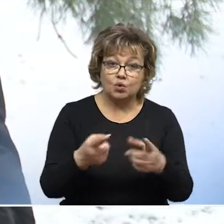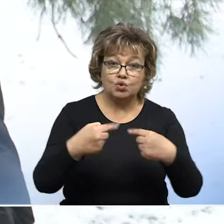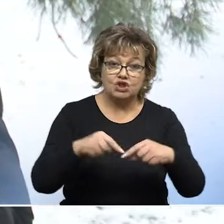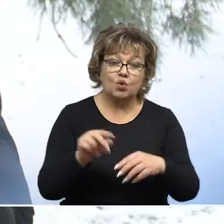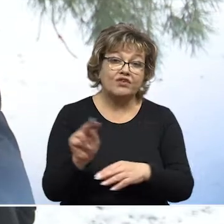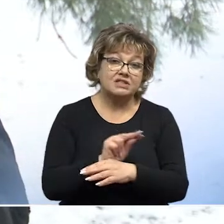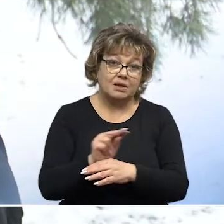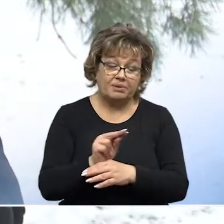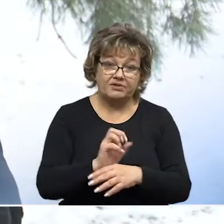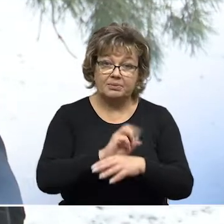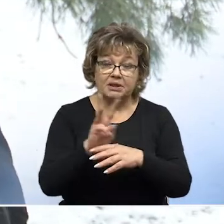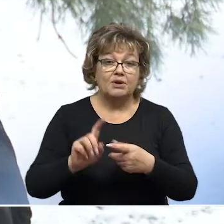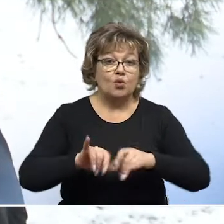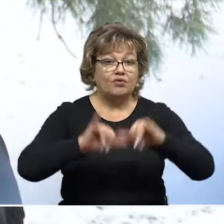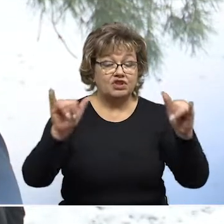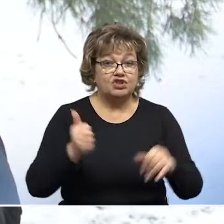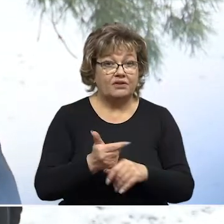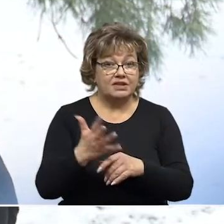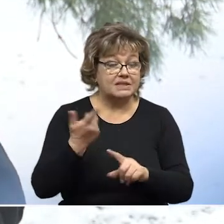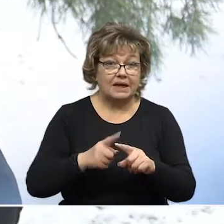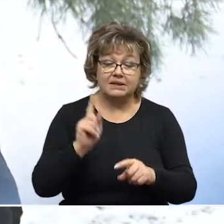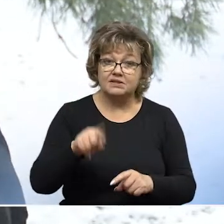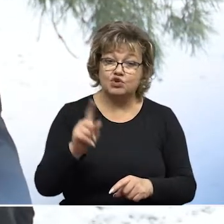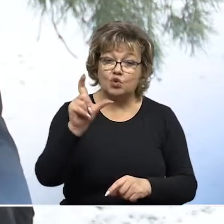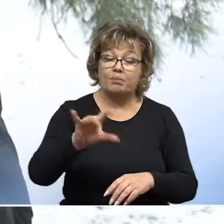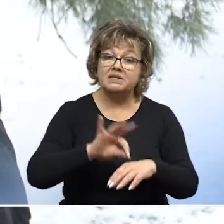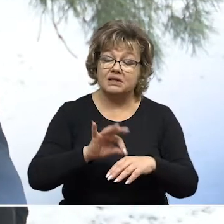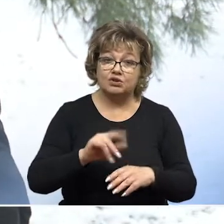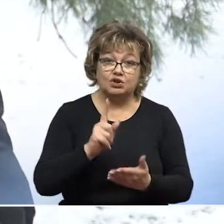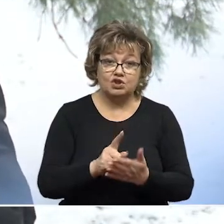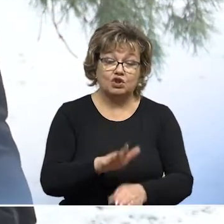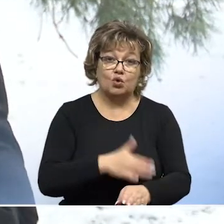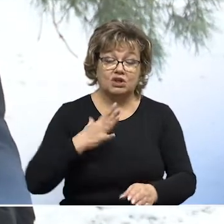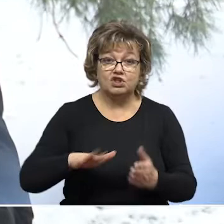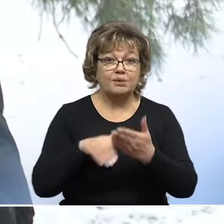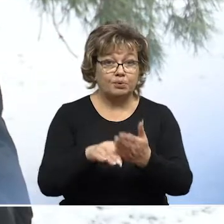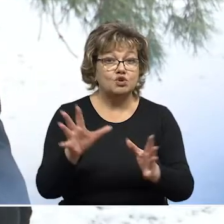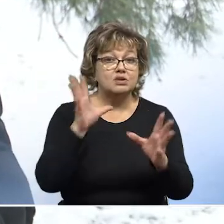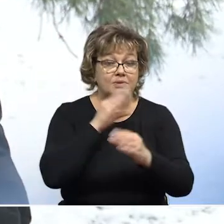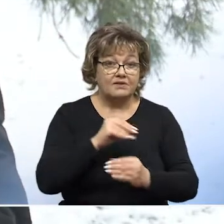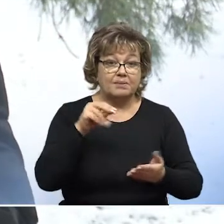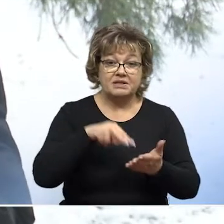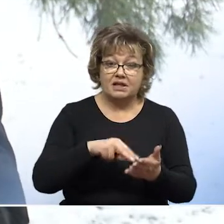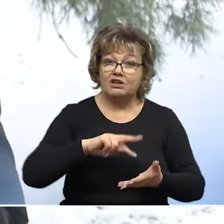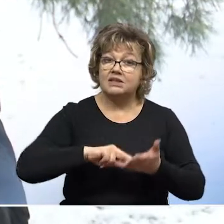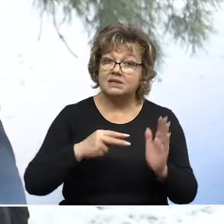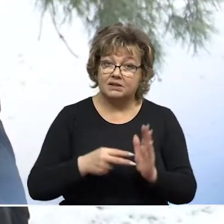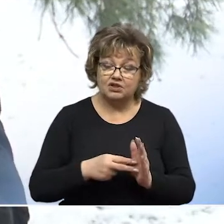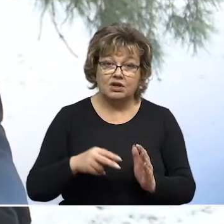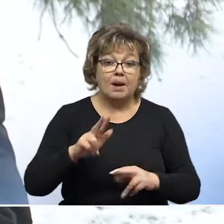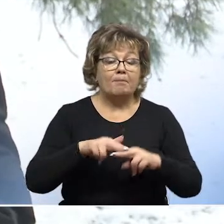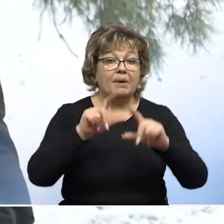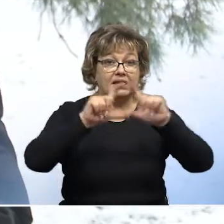Нагрузку на участковых терапевтов пандемия увеличила в разы. Но это не значит, что пациенты должны долго ждать помощи. Чтобы справиться с поставленной